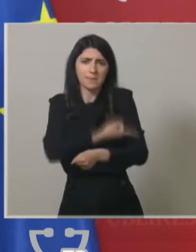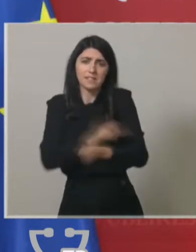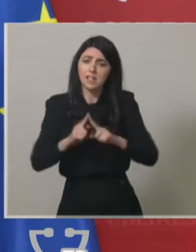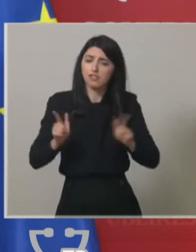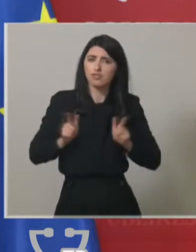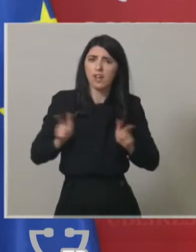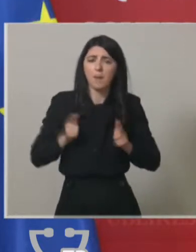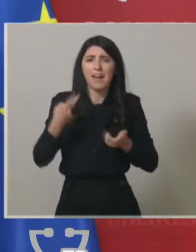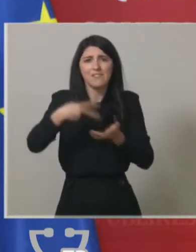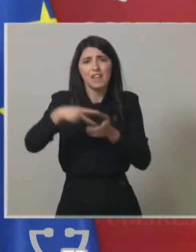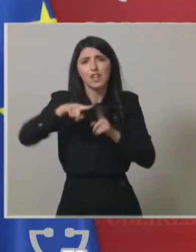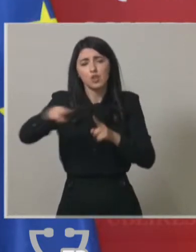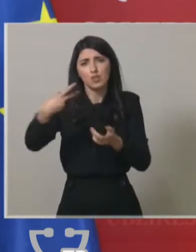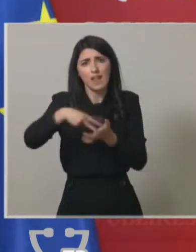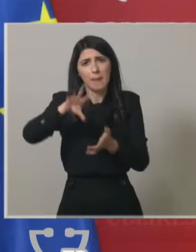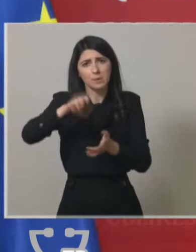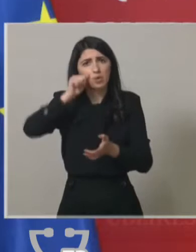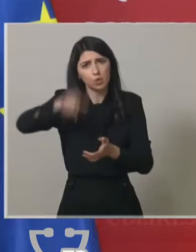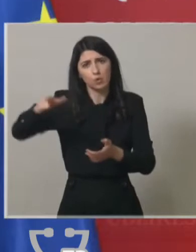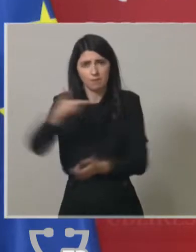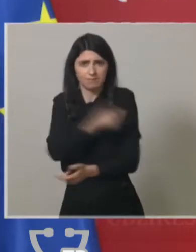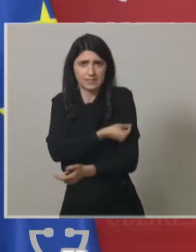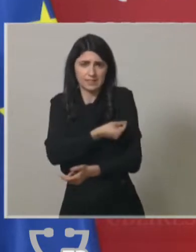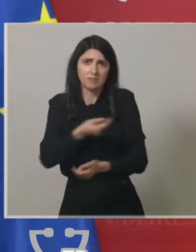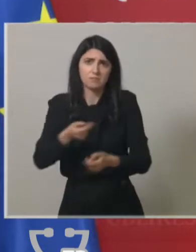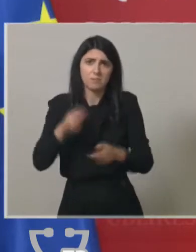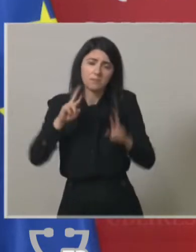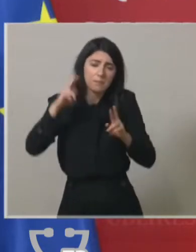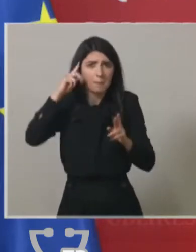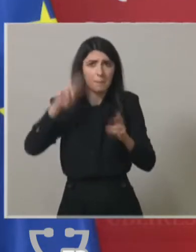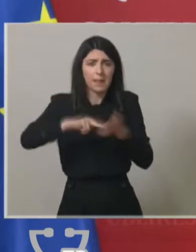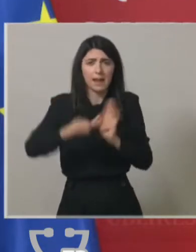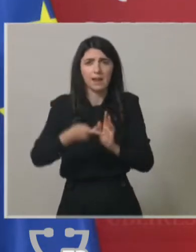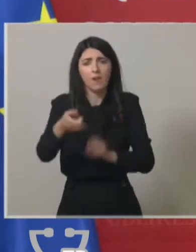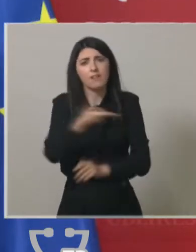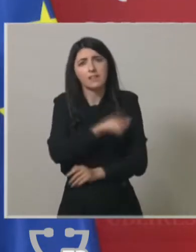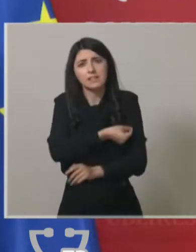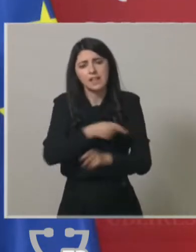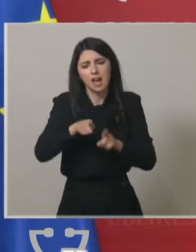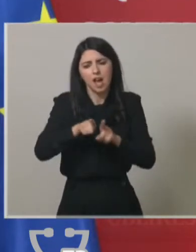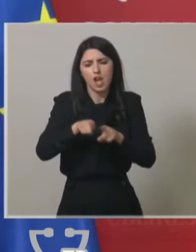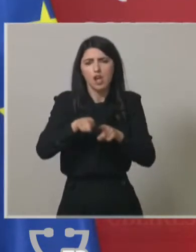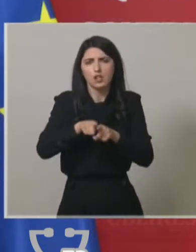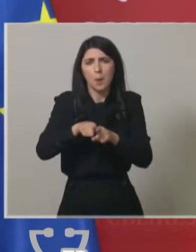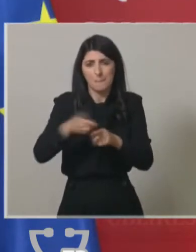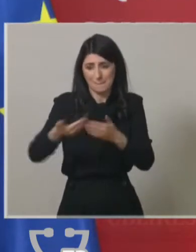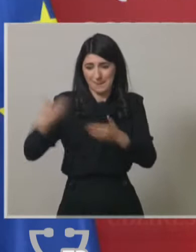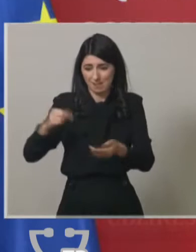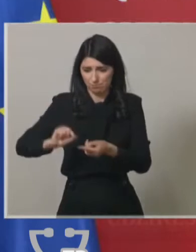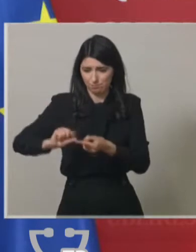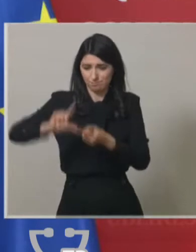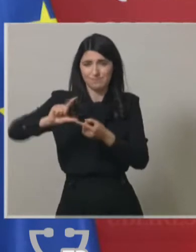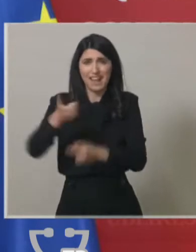2000 до 2500 граѓани. Вакцината е во форма на предходно наполнет